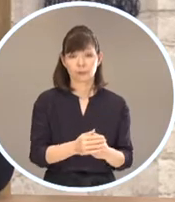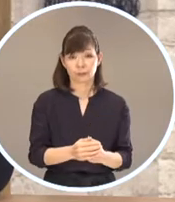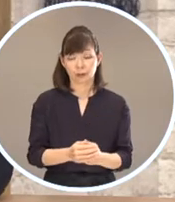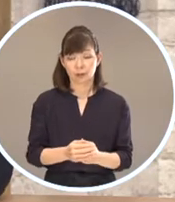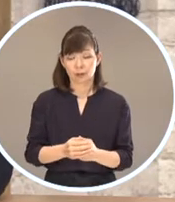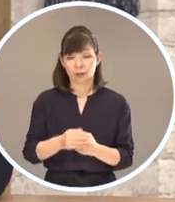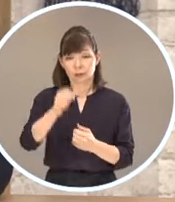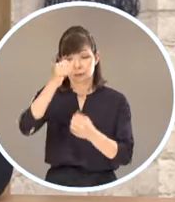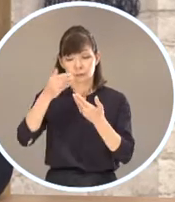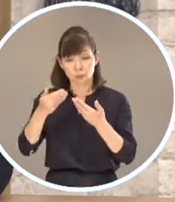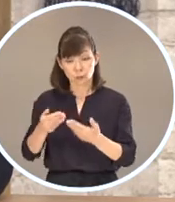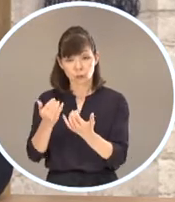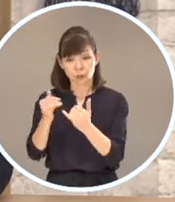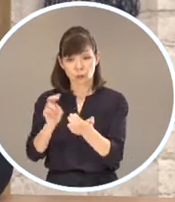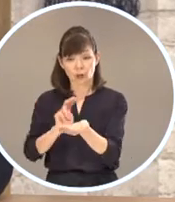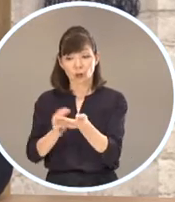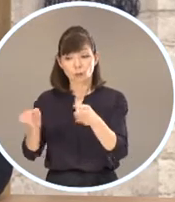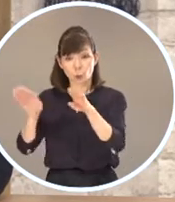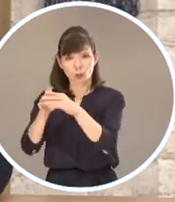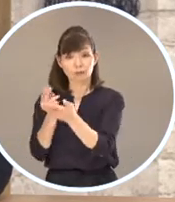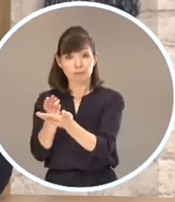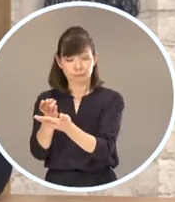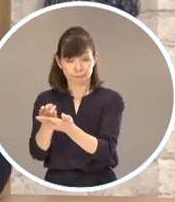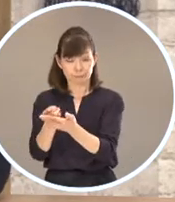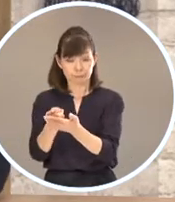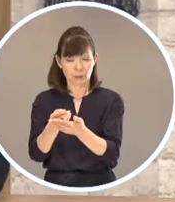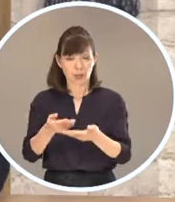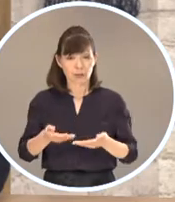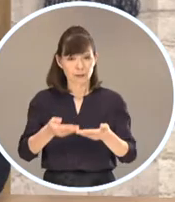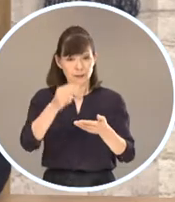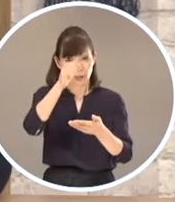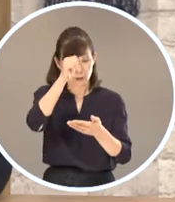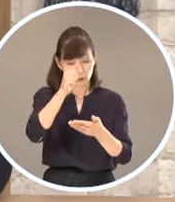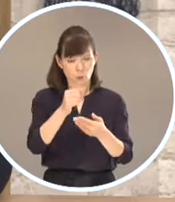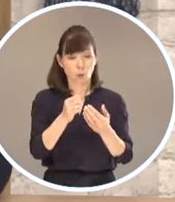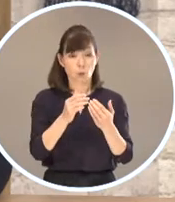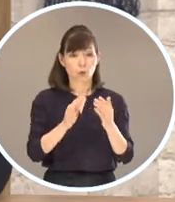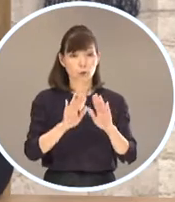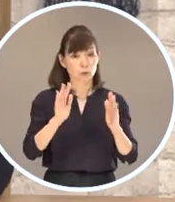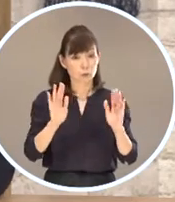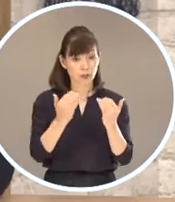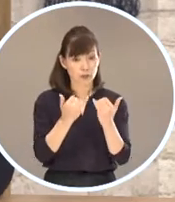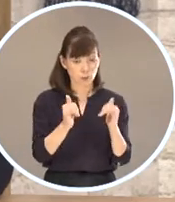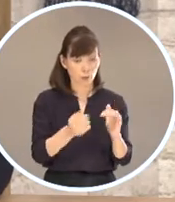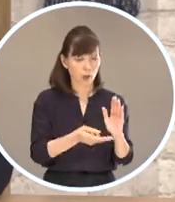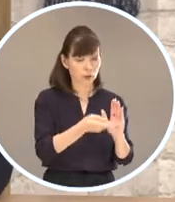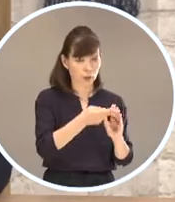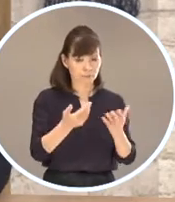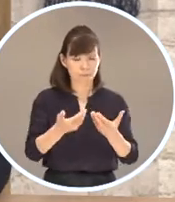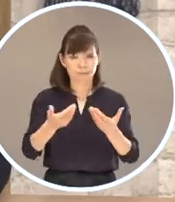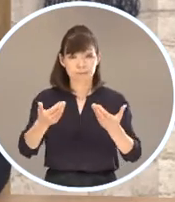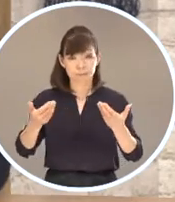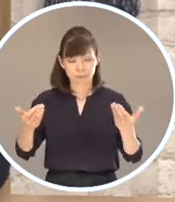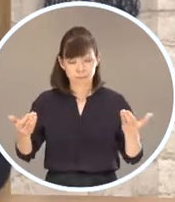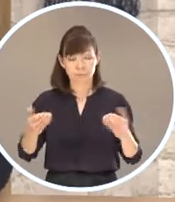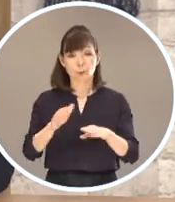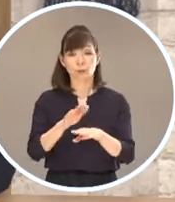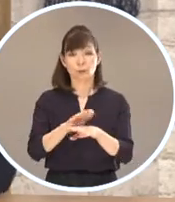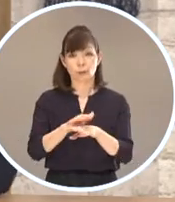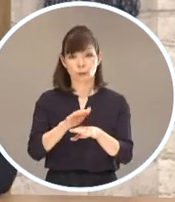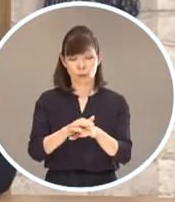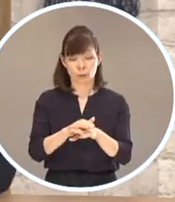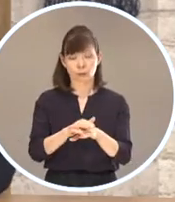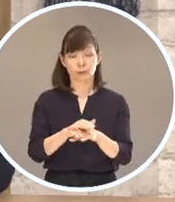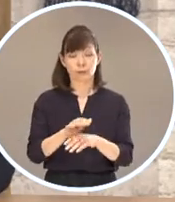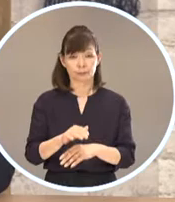症の方は病院、軽症の方あるいは無症状の方はホテルというふうに使い分けて、医療の逼迫を防ぎましょうというこういう対